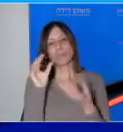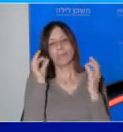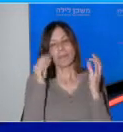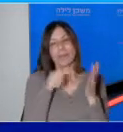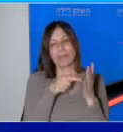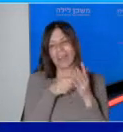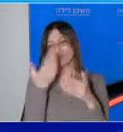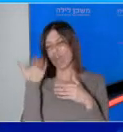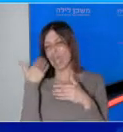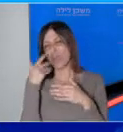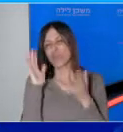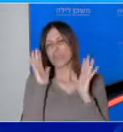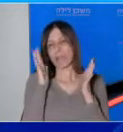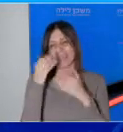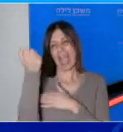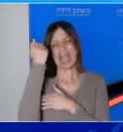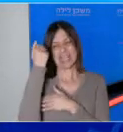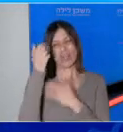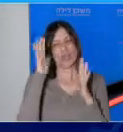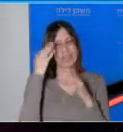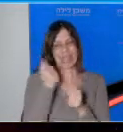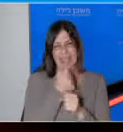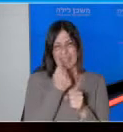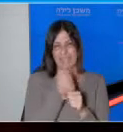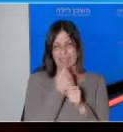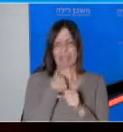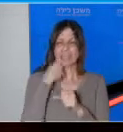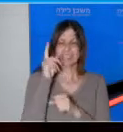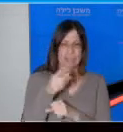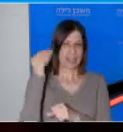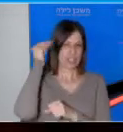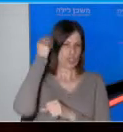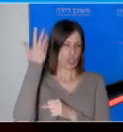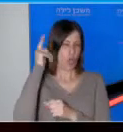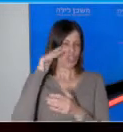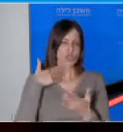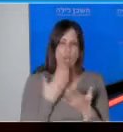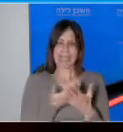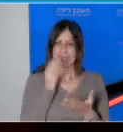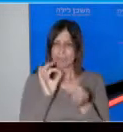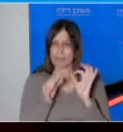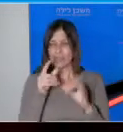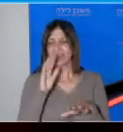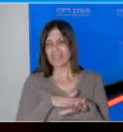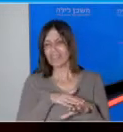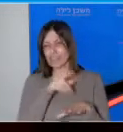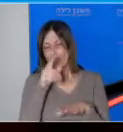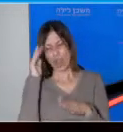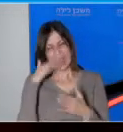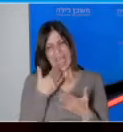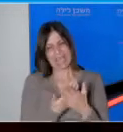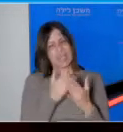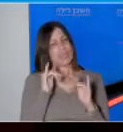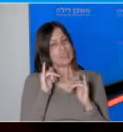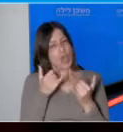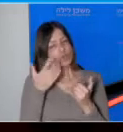בגלל שהוא היה יותר מדי חזק, יותר מדי אקטיבי. אנחנו צריכים לזכור, יועץ משפטי הוא תפקידו לייעץ. נכון שהוא